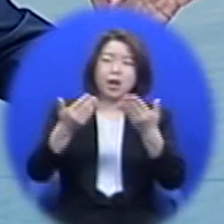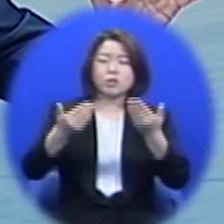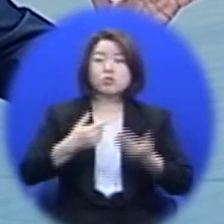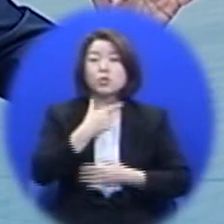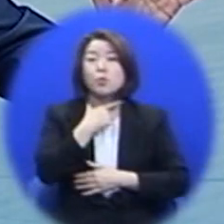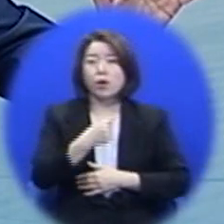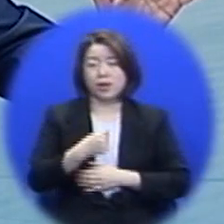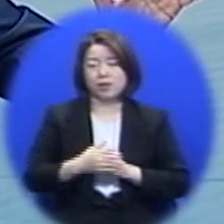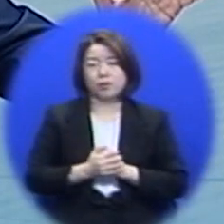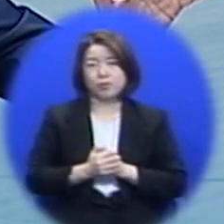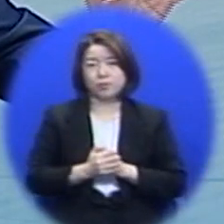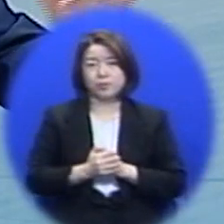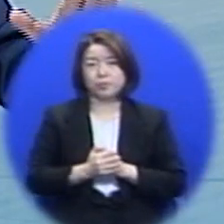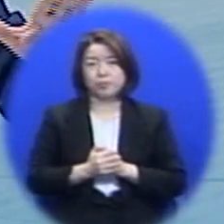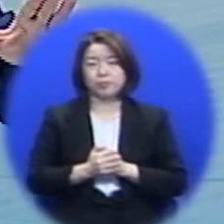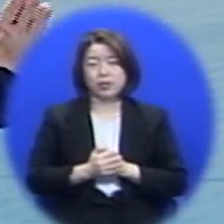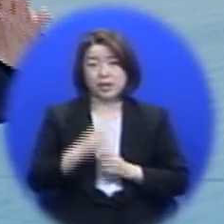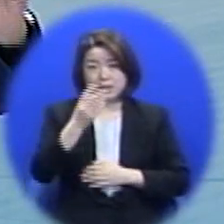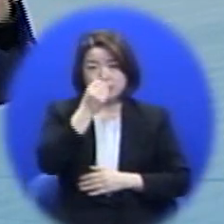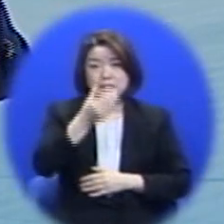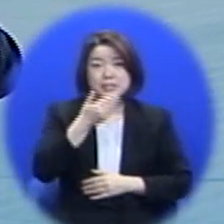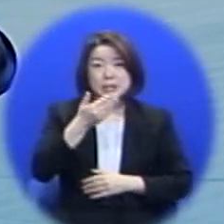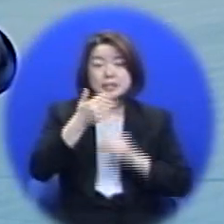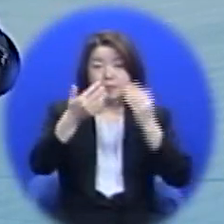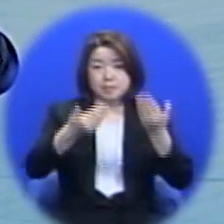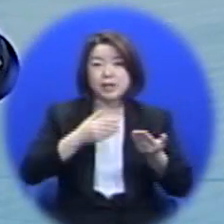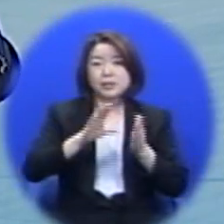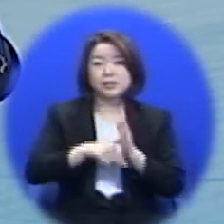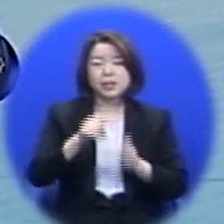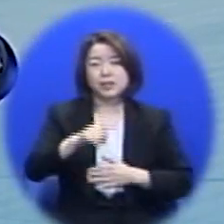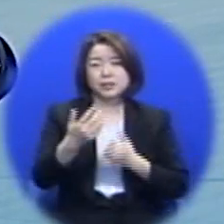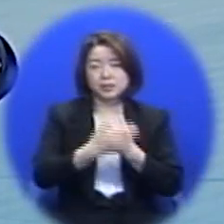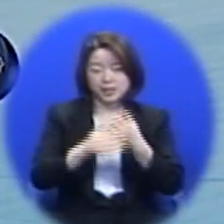원하십니다. 성찬을 받을 때 그 은혜를 다